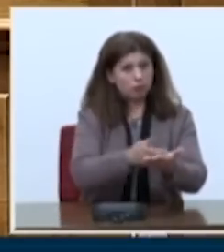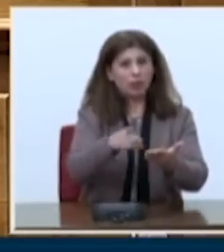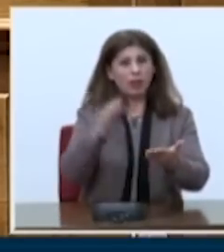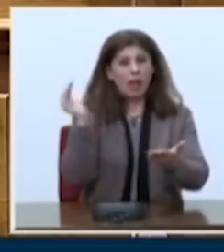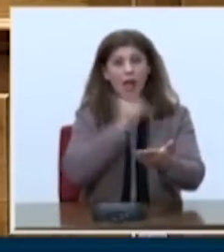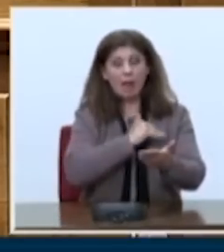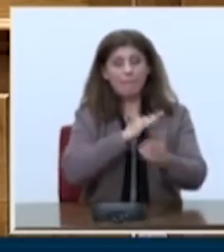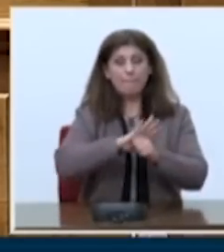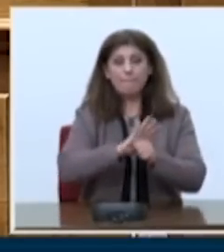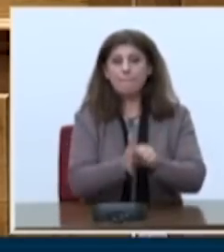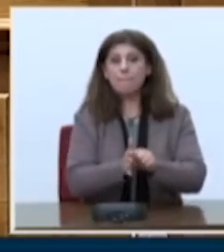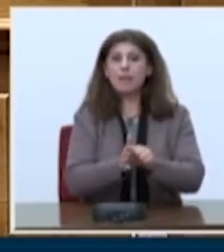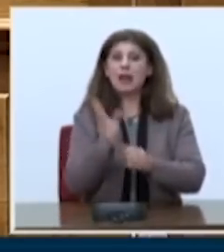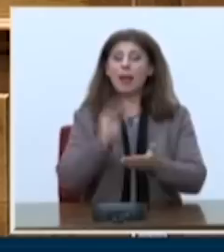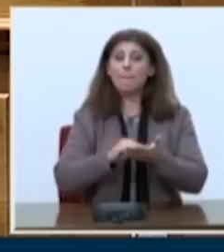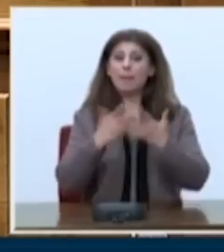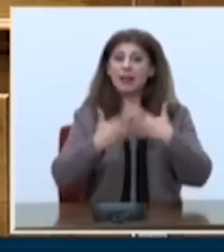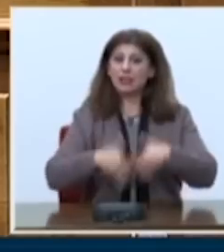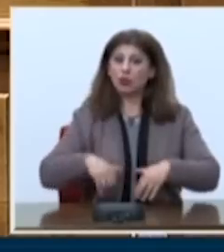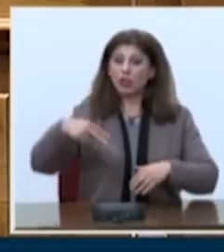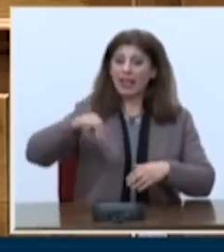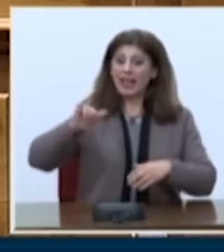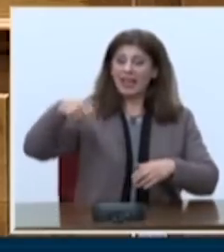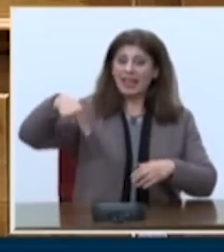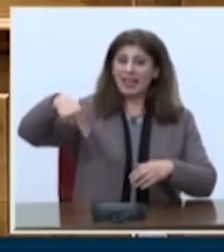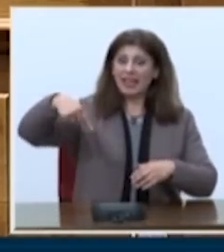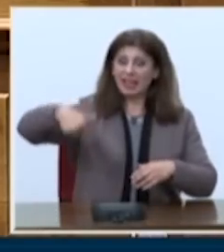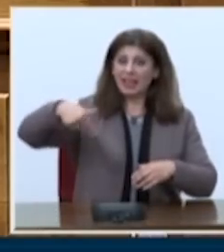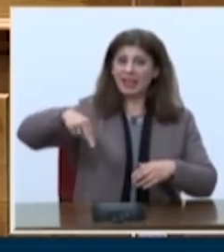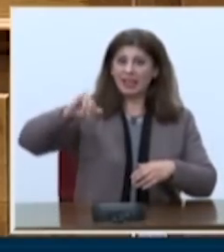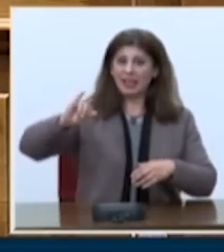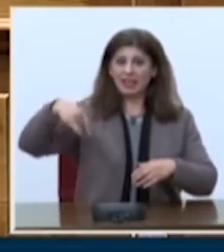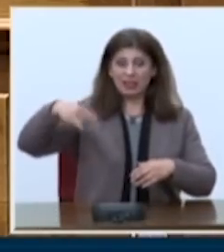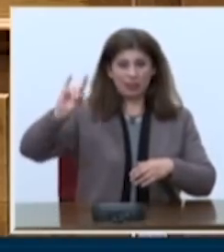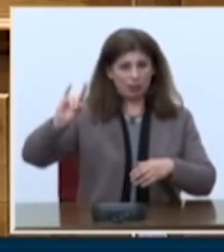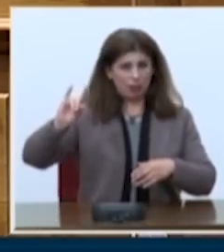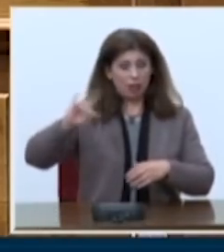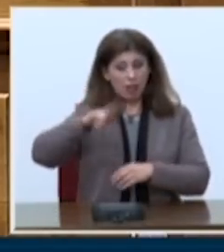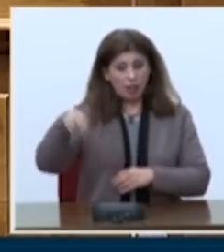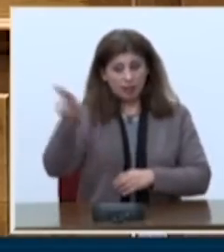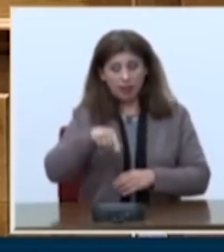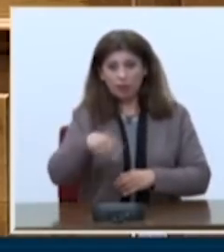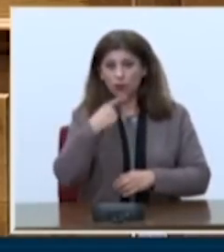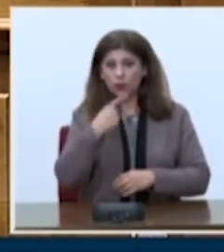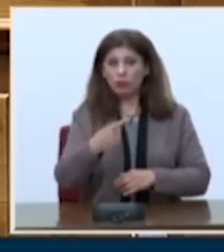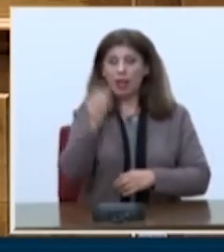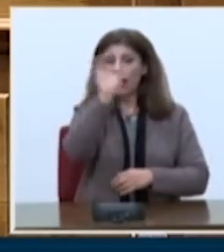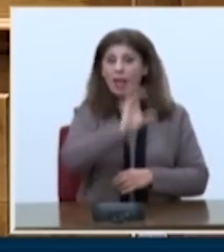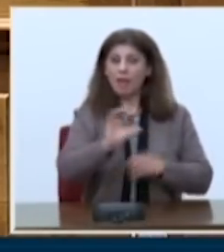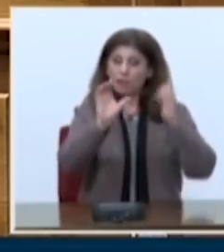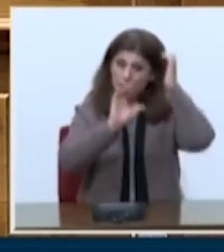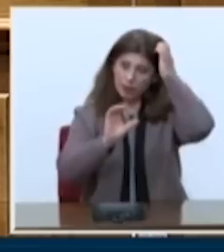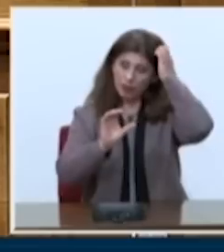πλήρη επαναλειτουργία των λιγνητικών μονάδων, την κατάργηση του λεγόμενου ευρωπαϊκού